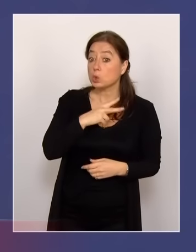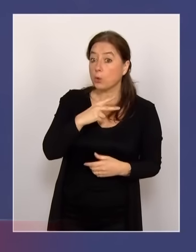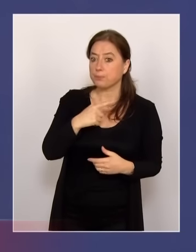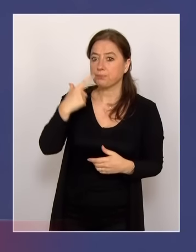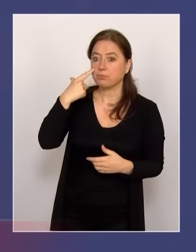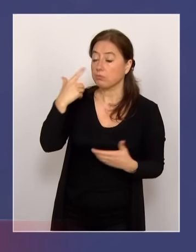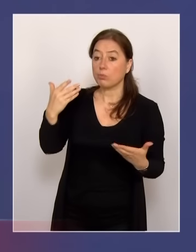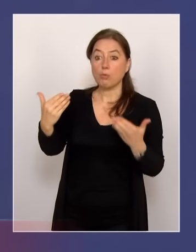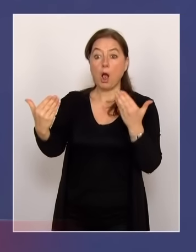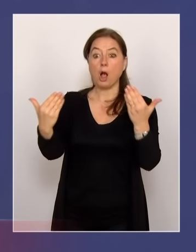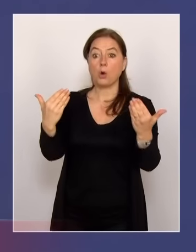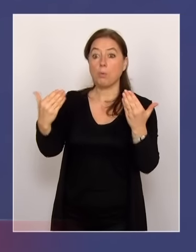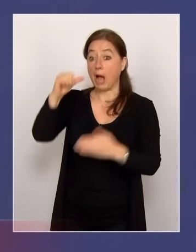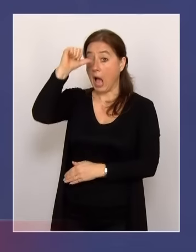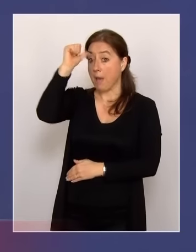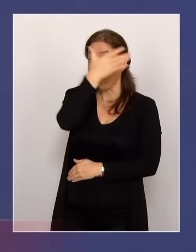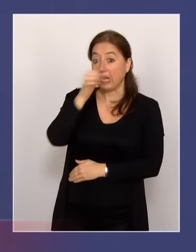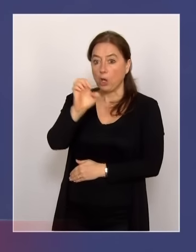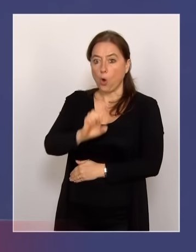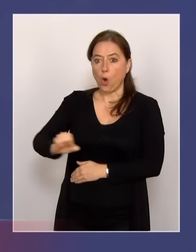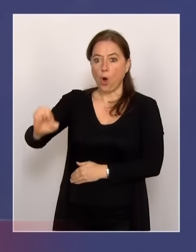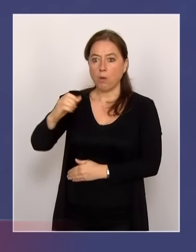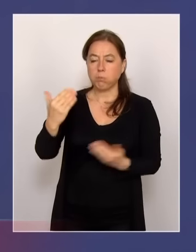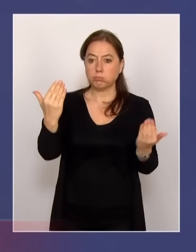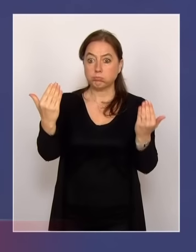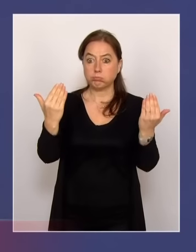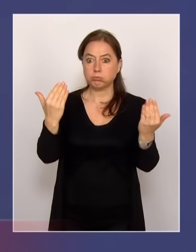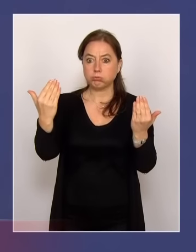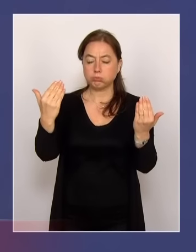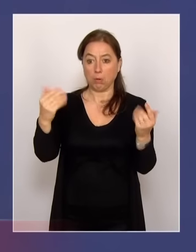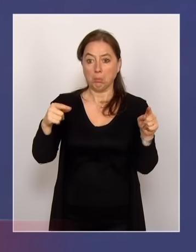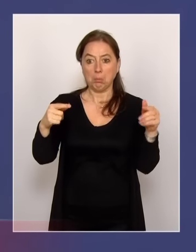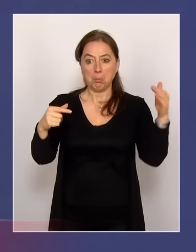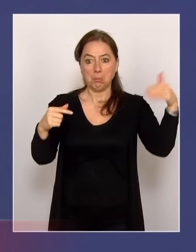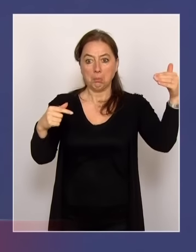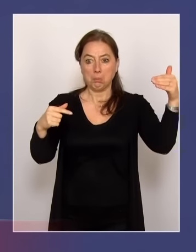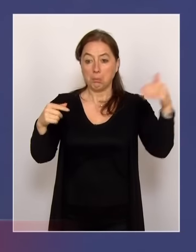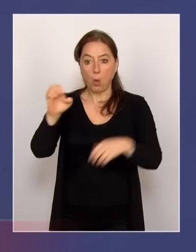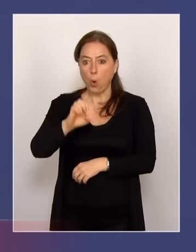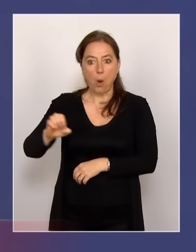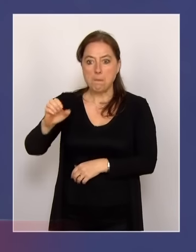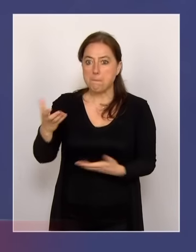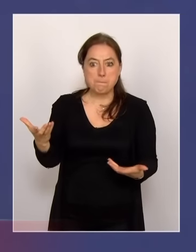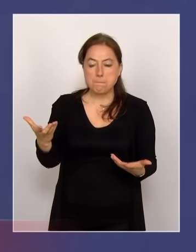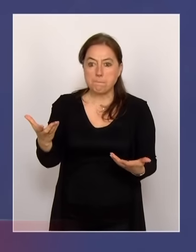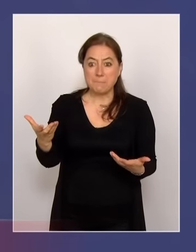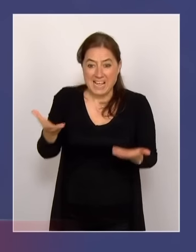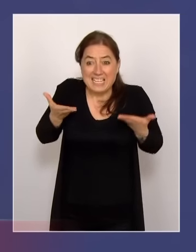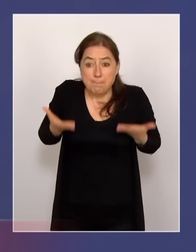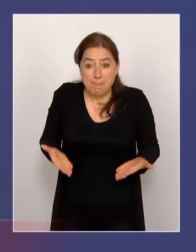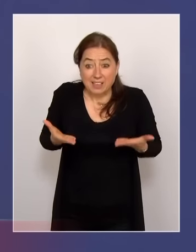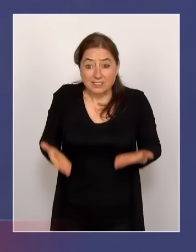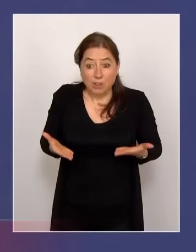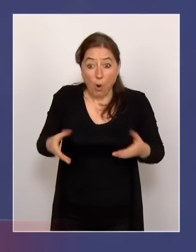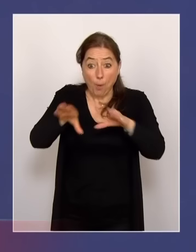années entre l'Europe et les Etats-Unis, mais parce que la réallocation des facteurs de production se joue maintenant. Parce que